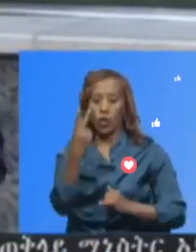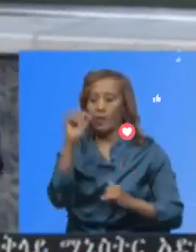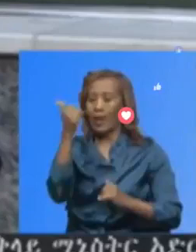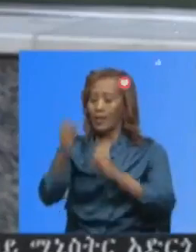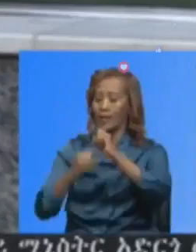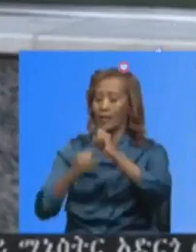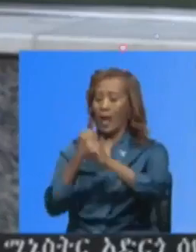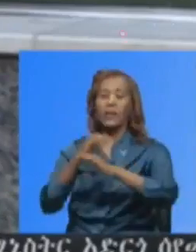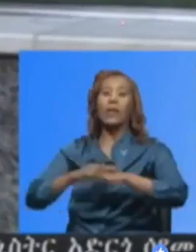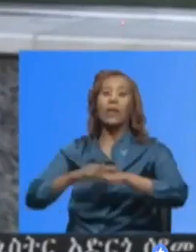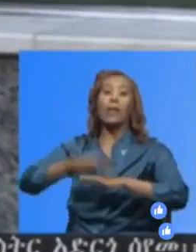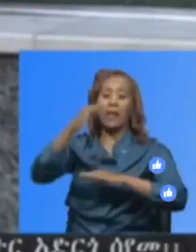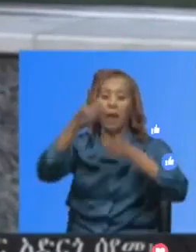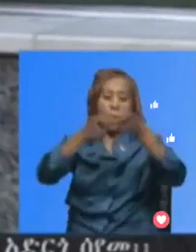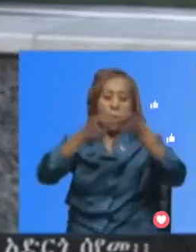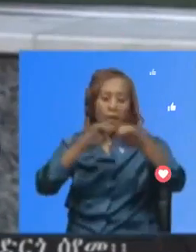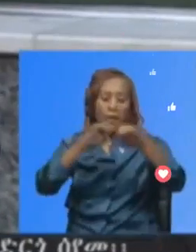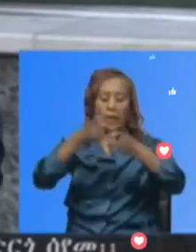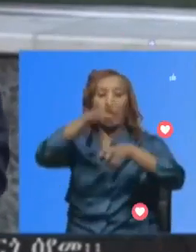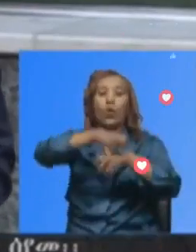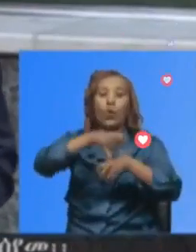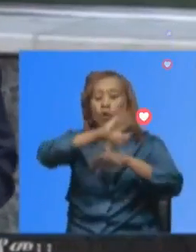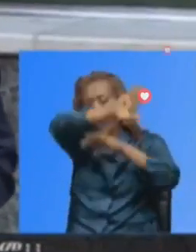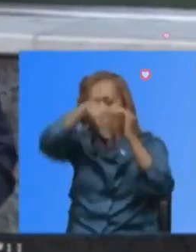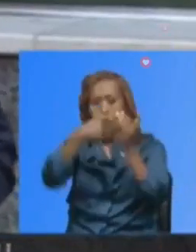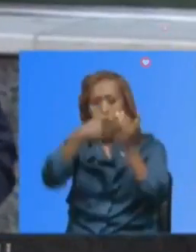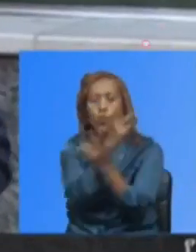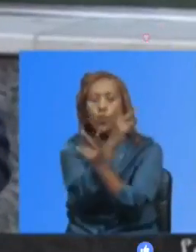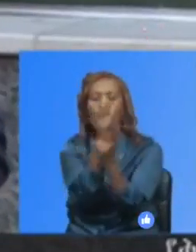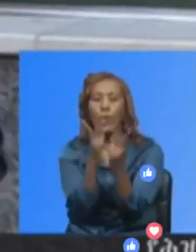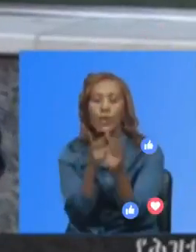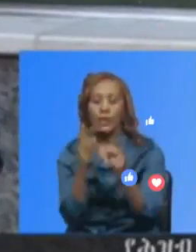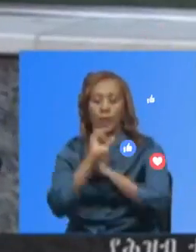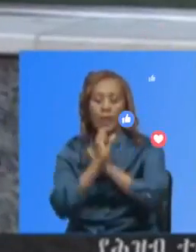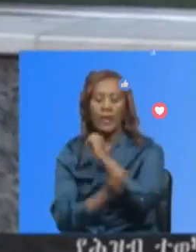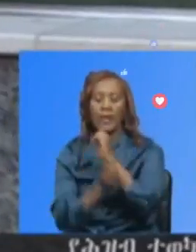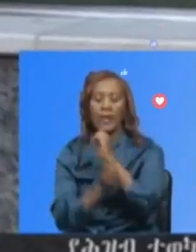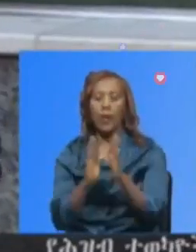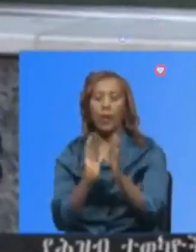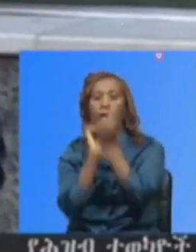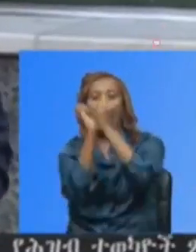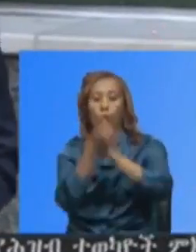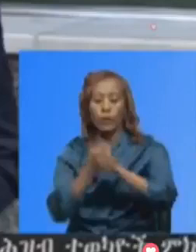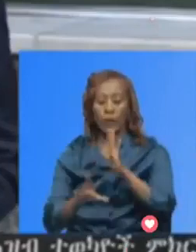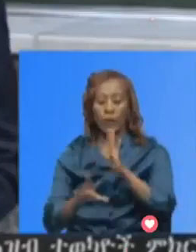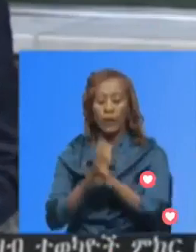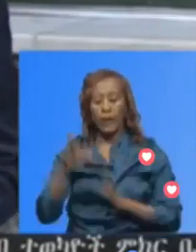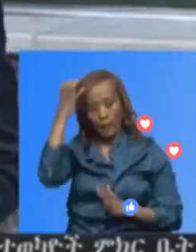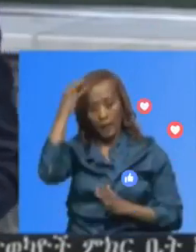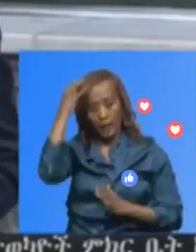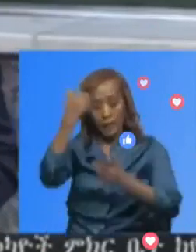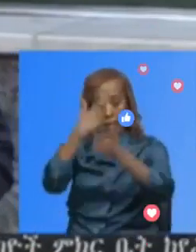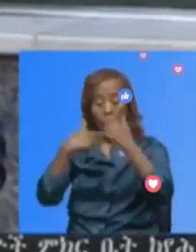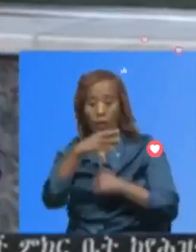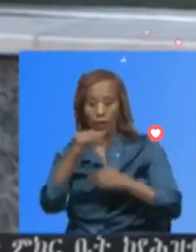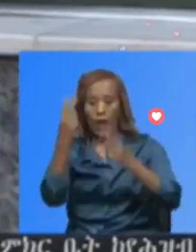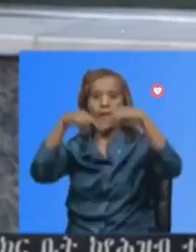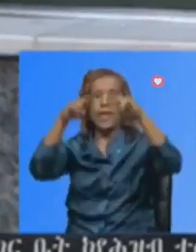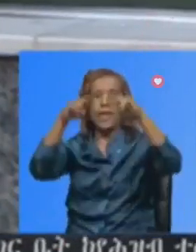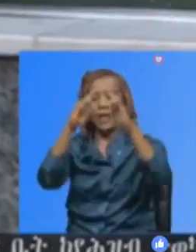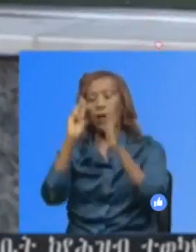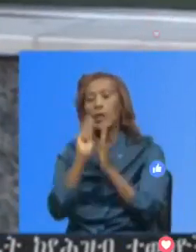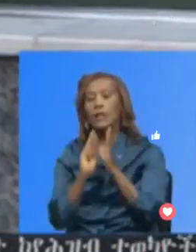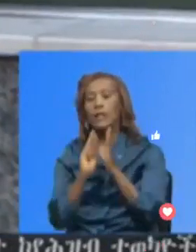ዓመታት በላይ ባስተዳደረበት ወቅት በሁሉም መስክ መሰረታዊ ለውጥ ያመጣ ህገ መንግስታዊና ፌዴራላዊ